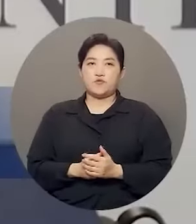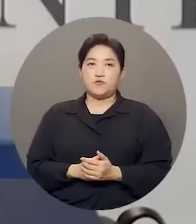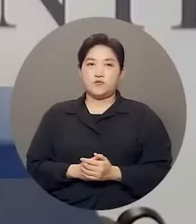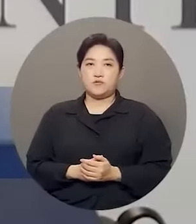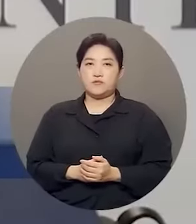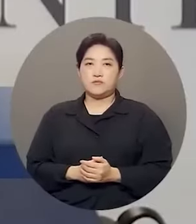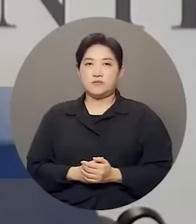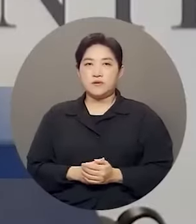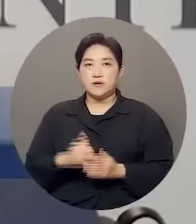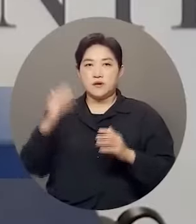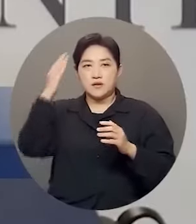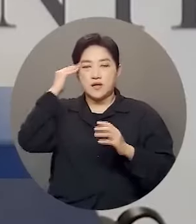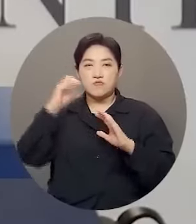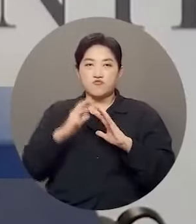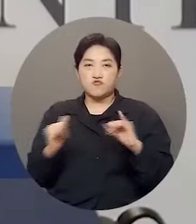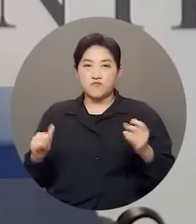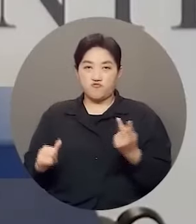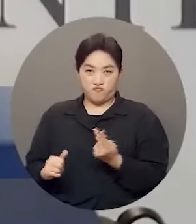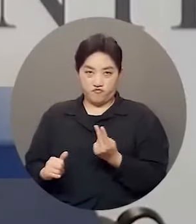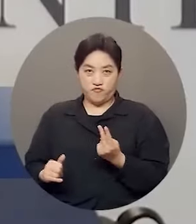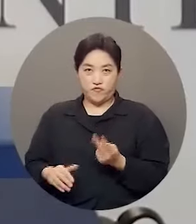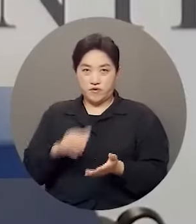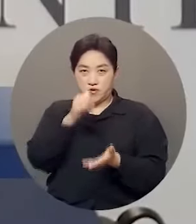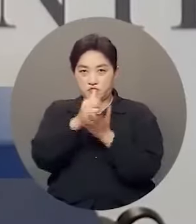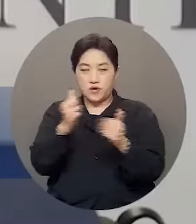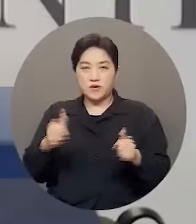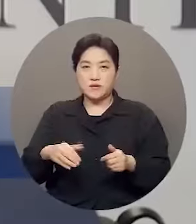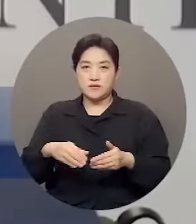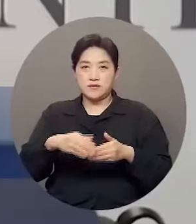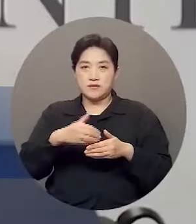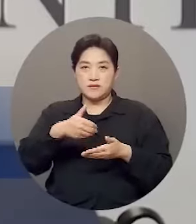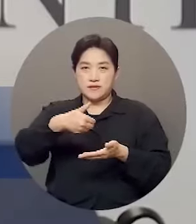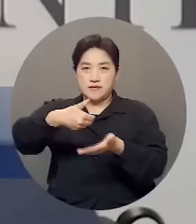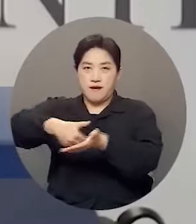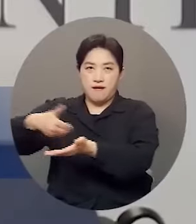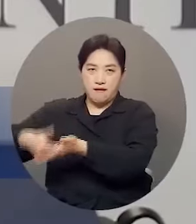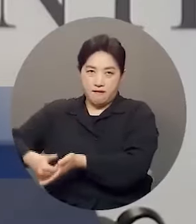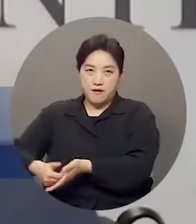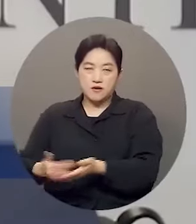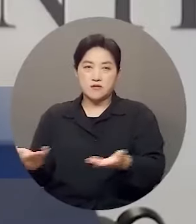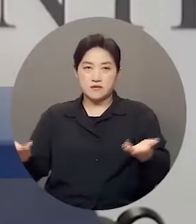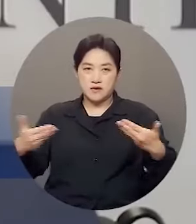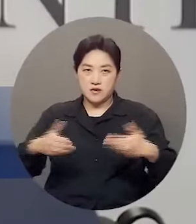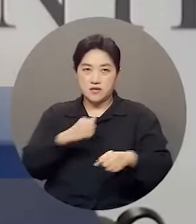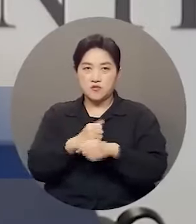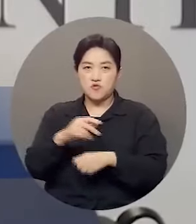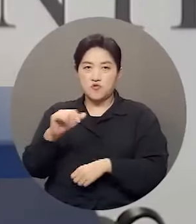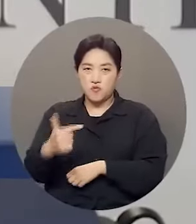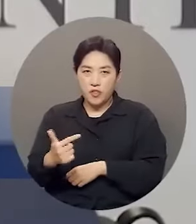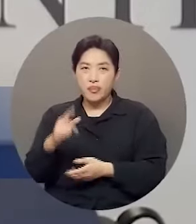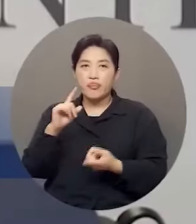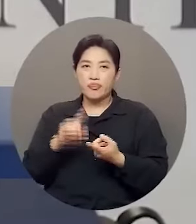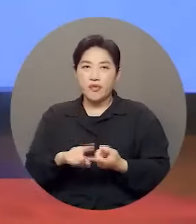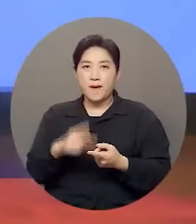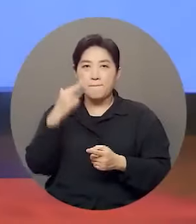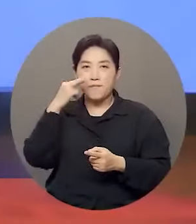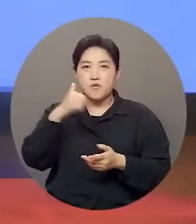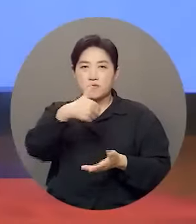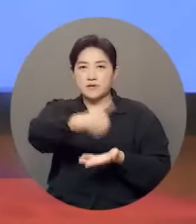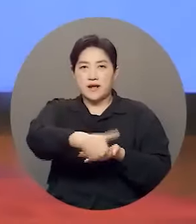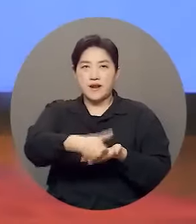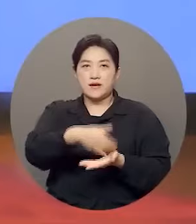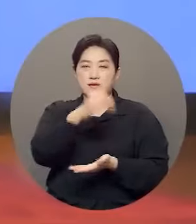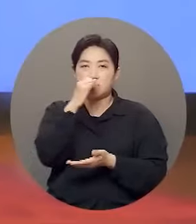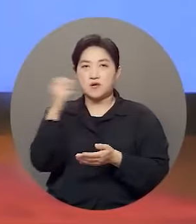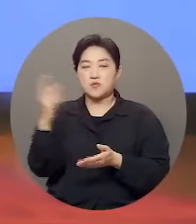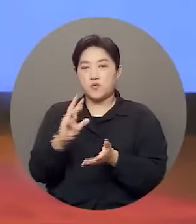стране Република Корея, док су изручење до Хёнг Квона затражили Соединените Америчке државе.